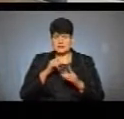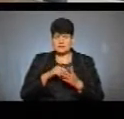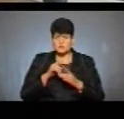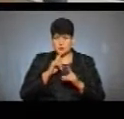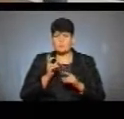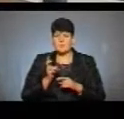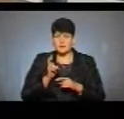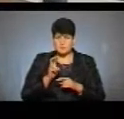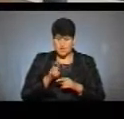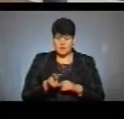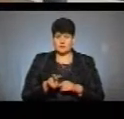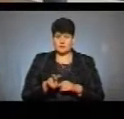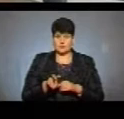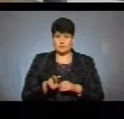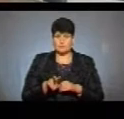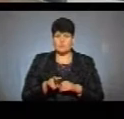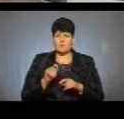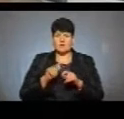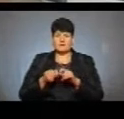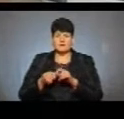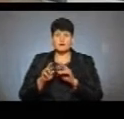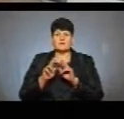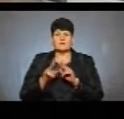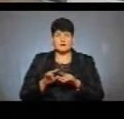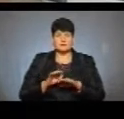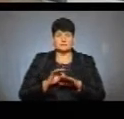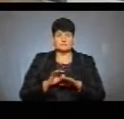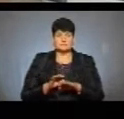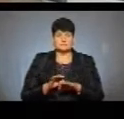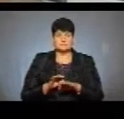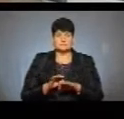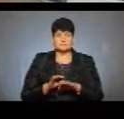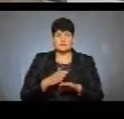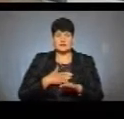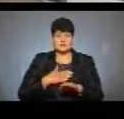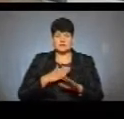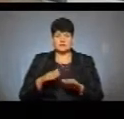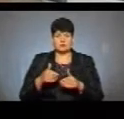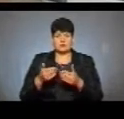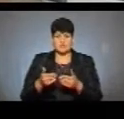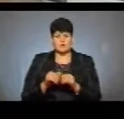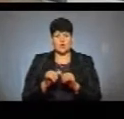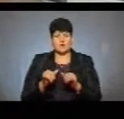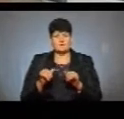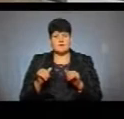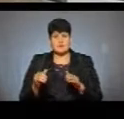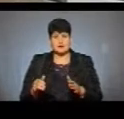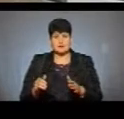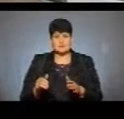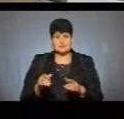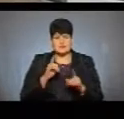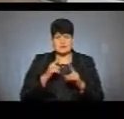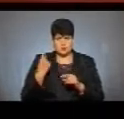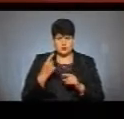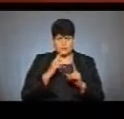туди прийдемо промоніторити, як відбувається наше подання, як воно розвивається, як люди, депутати... Сесія обласної ради.